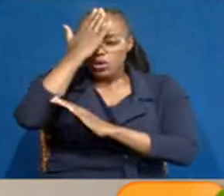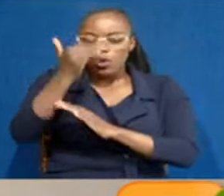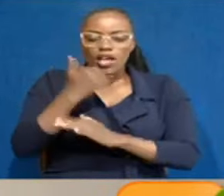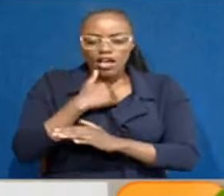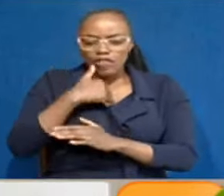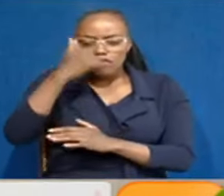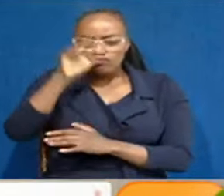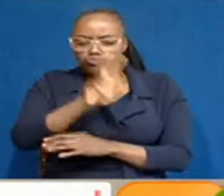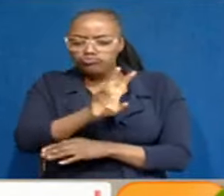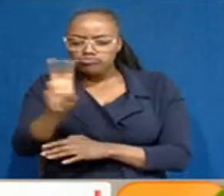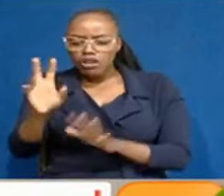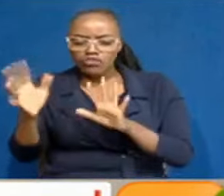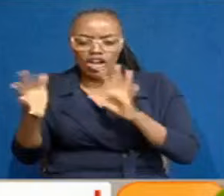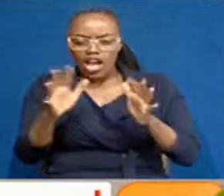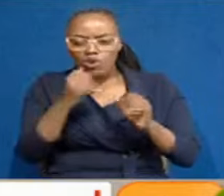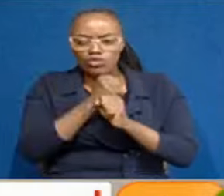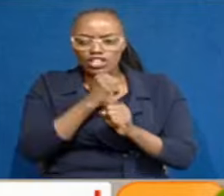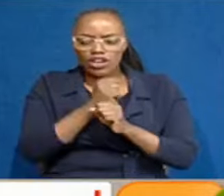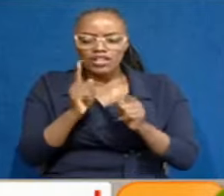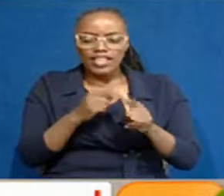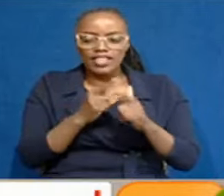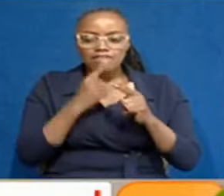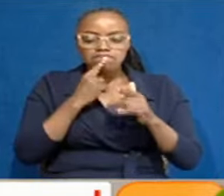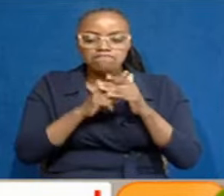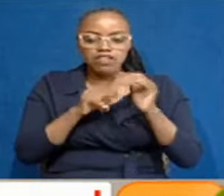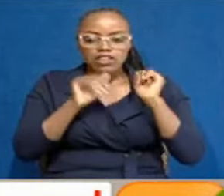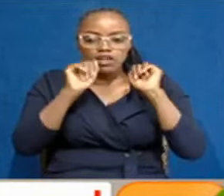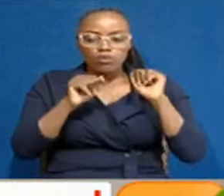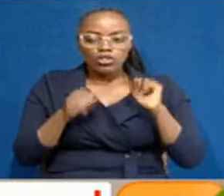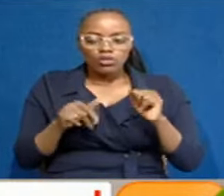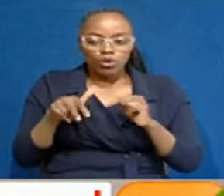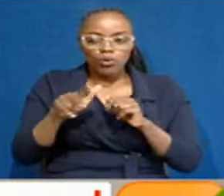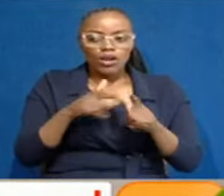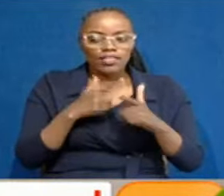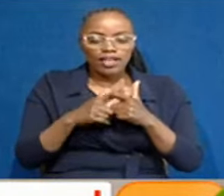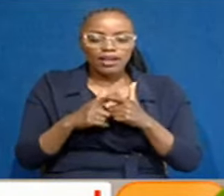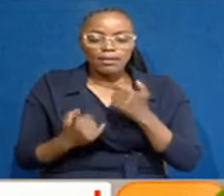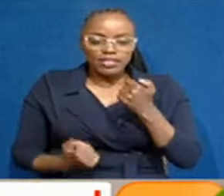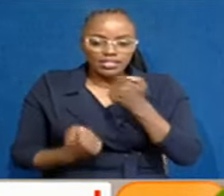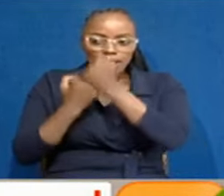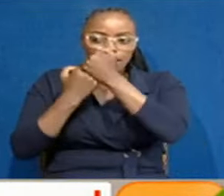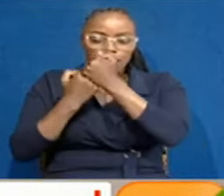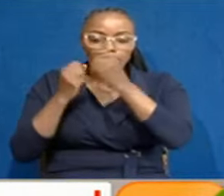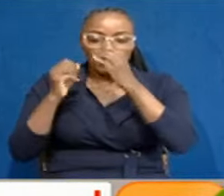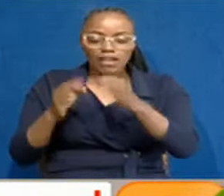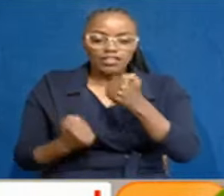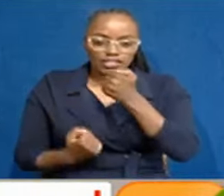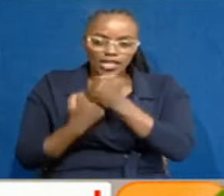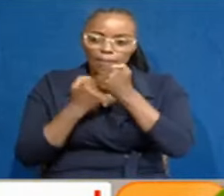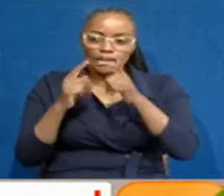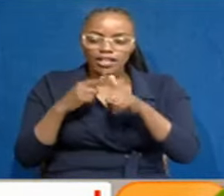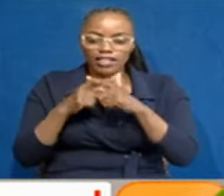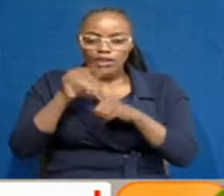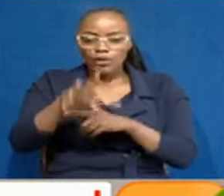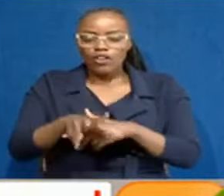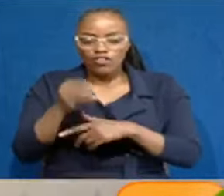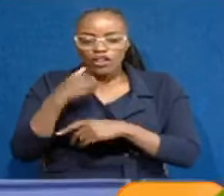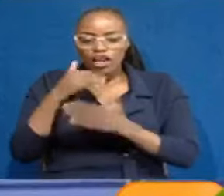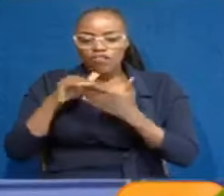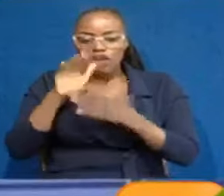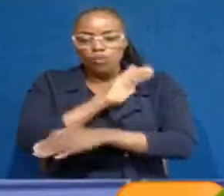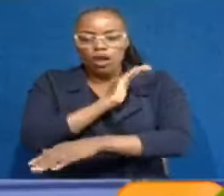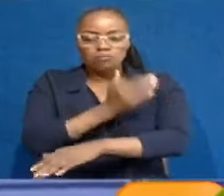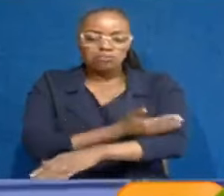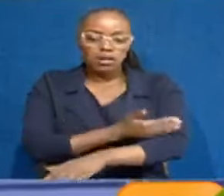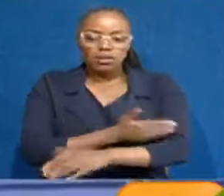kumstudy wakamuona na wakaniambia niweze kutembea. Nisisimame na yeye kwa sababu nikisimama at least nikibadilisha unapata ana nguvu zaidi.